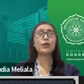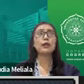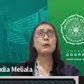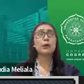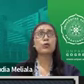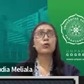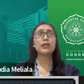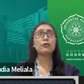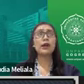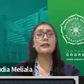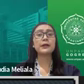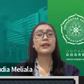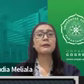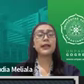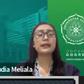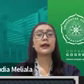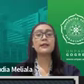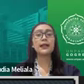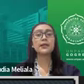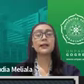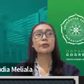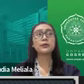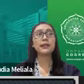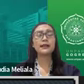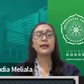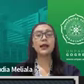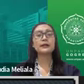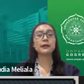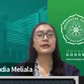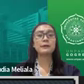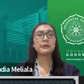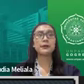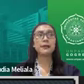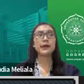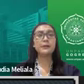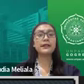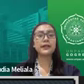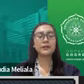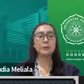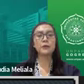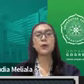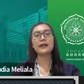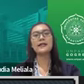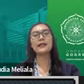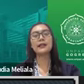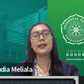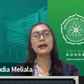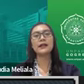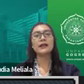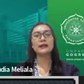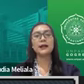tentu perlu menentukan semacam standar, sehingga standar itu bisa dijadikan semacam apa ya, parameter atau panduan,